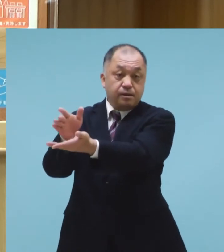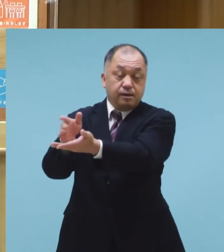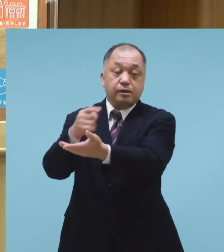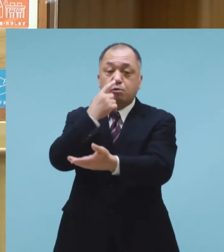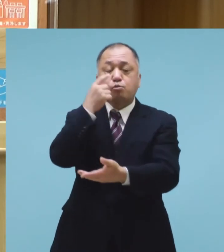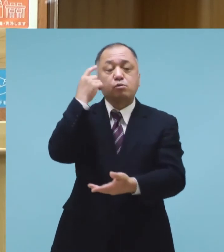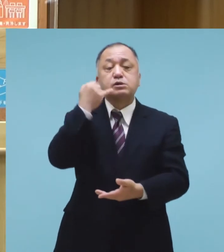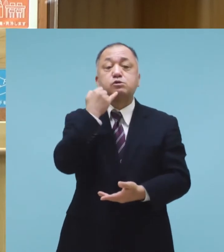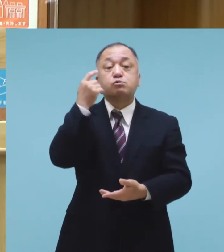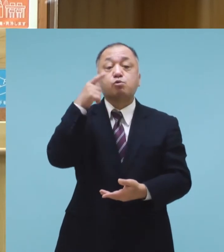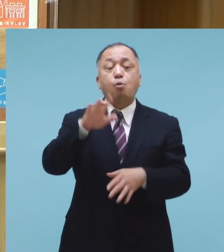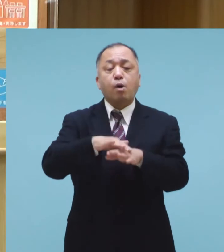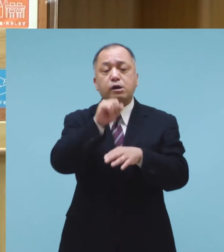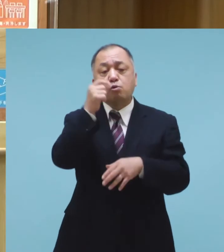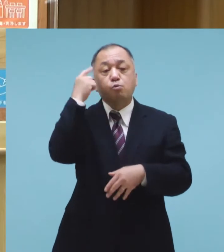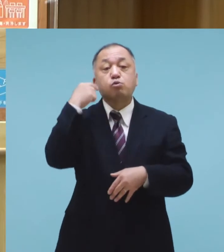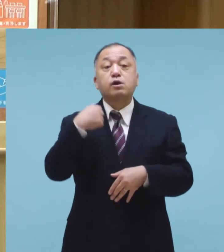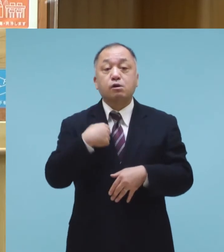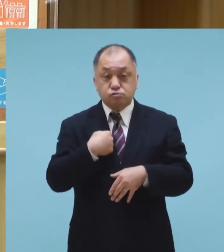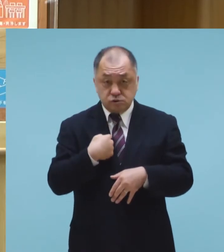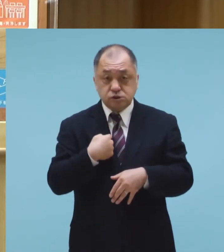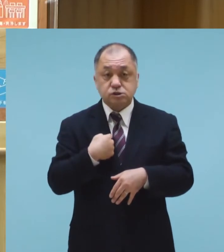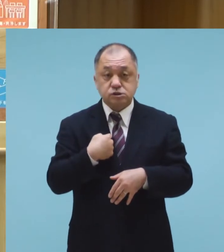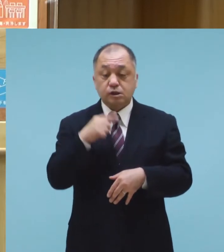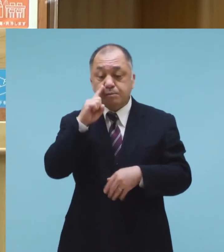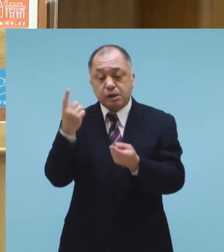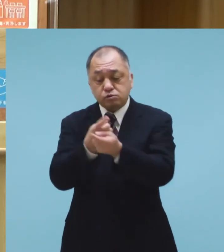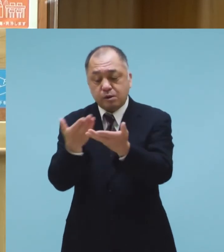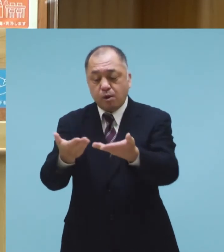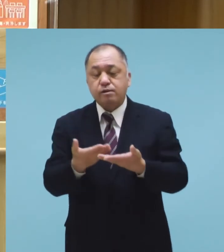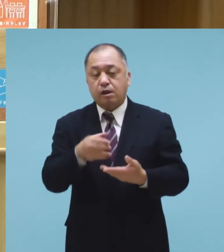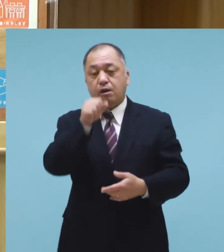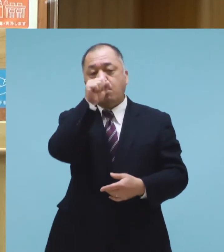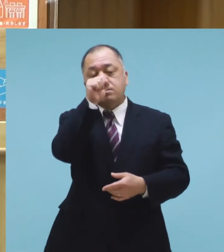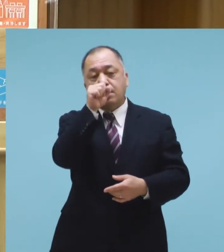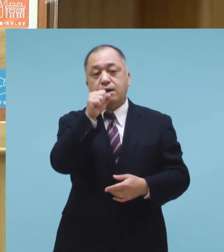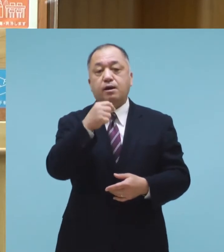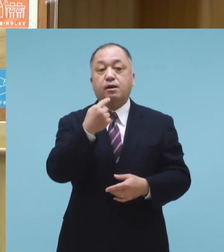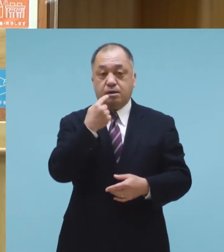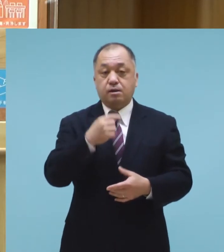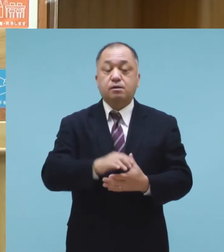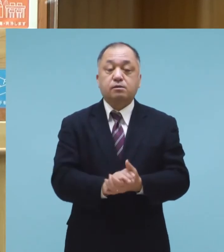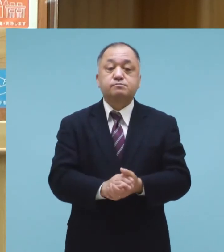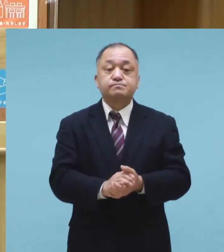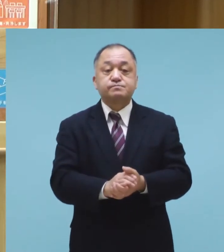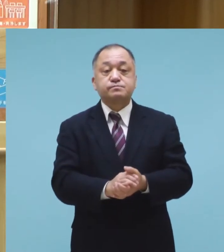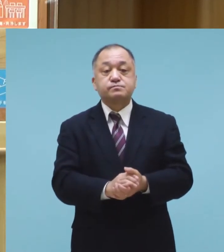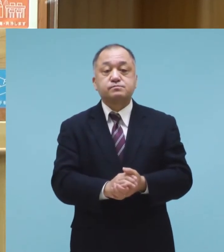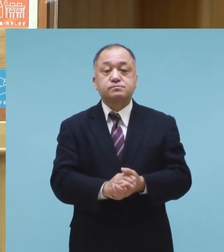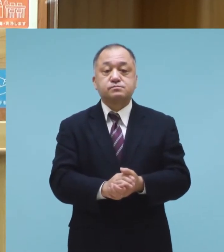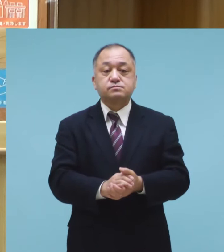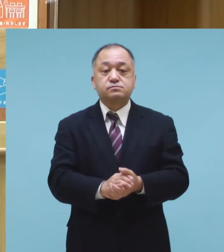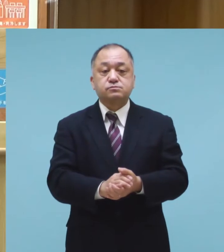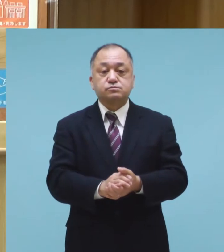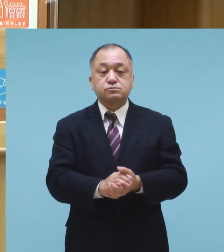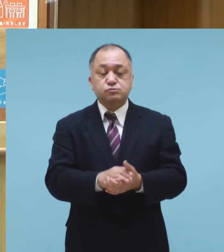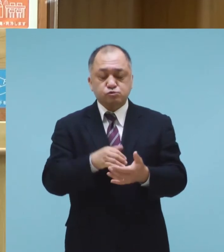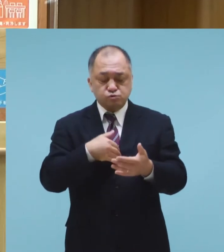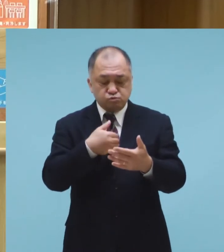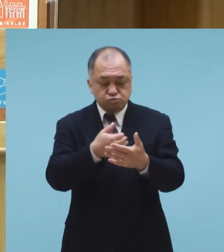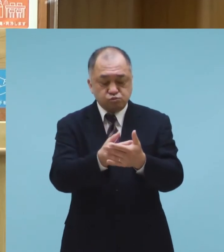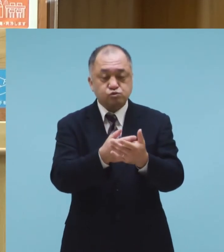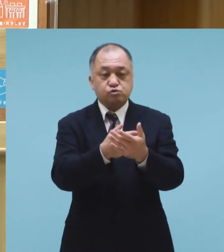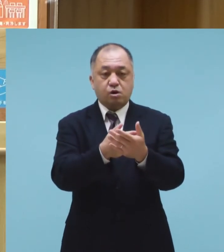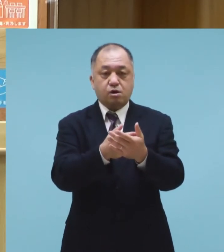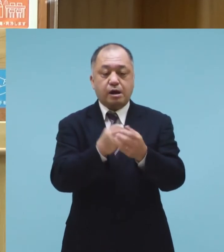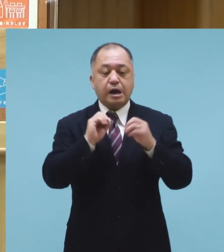いますしね、その点は見直していただいてよかったと思ってますけども、そういった万全の感染対策を講じた上